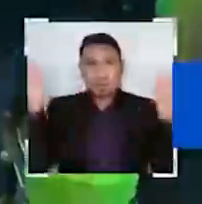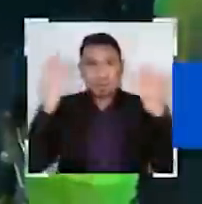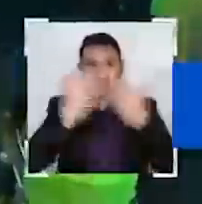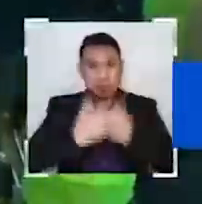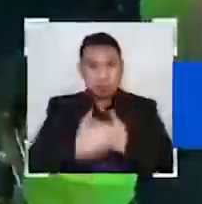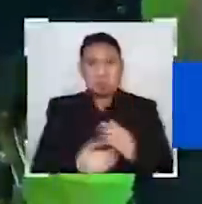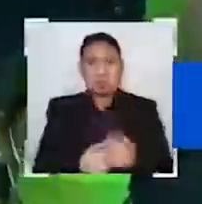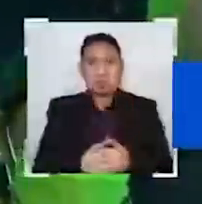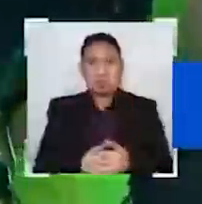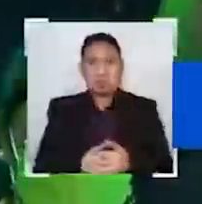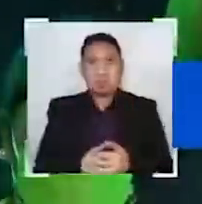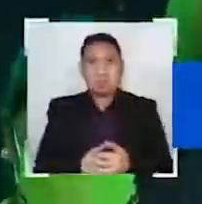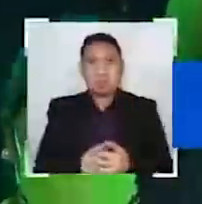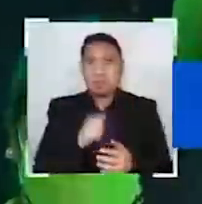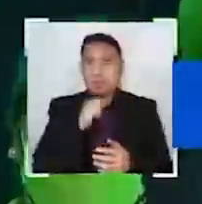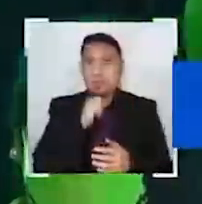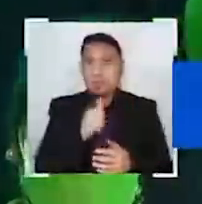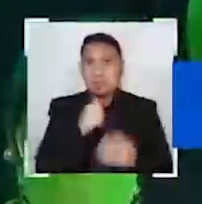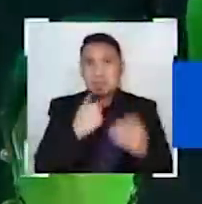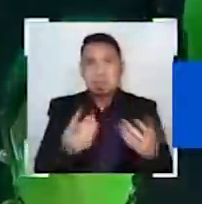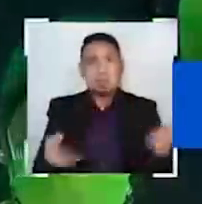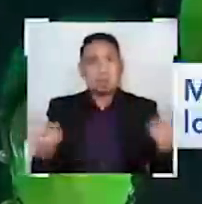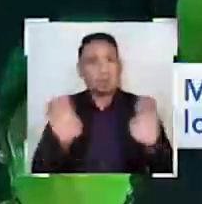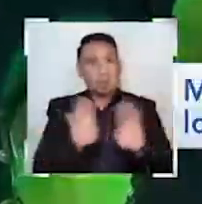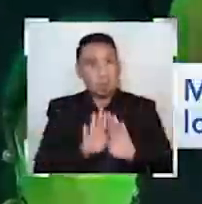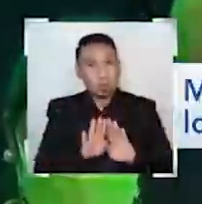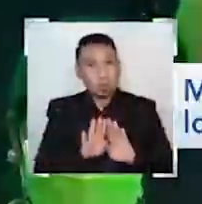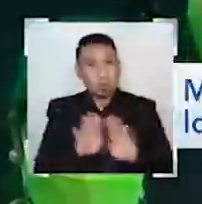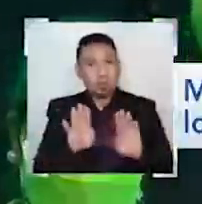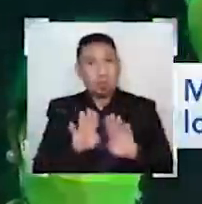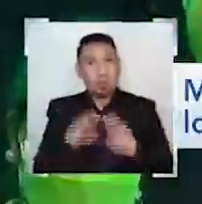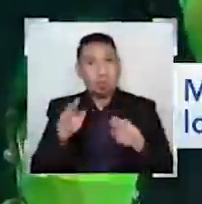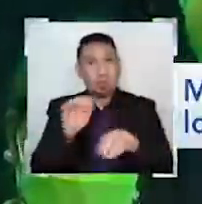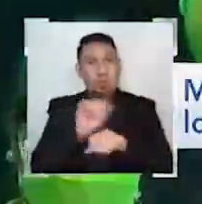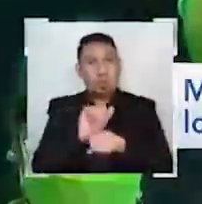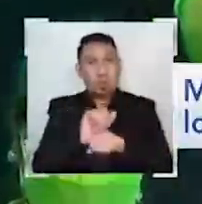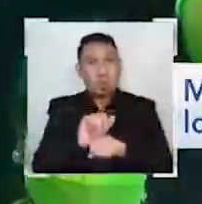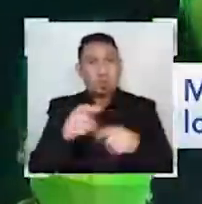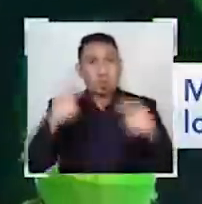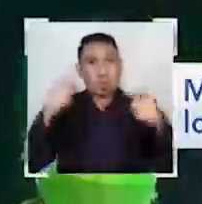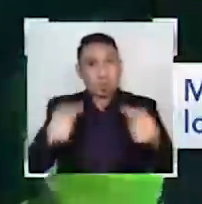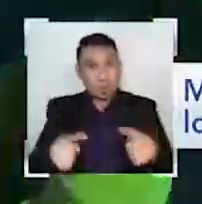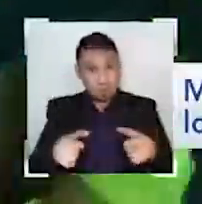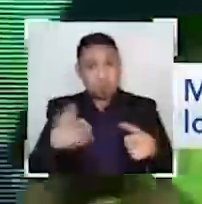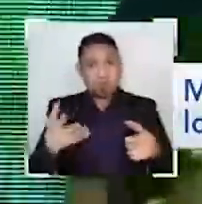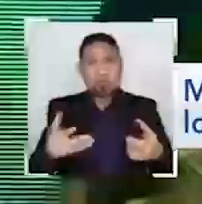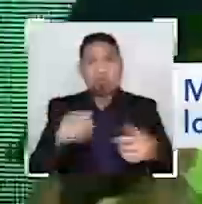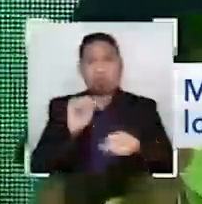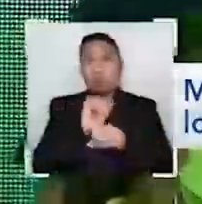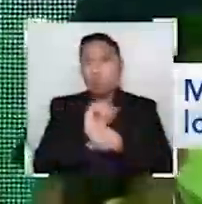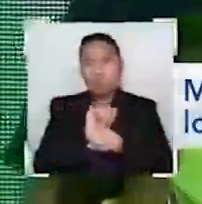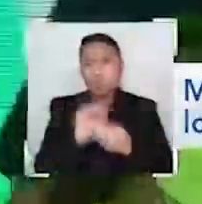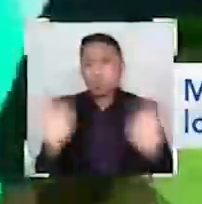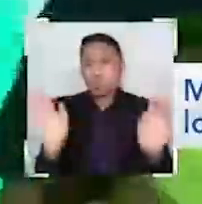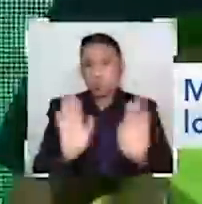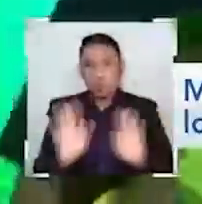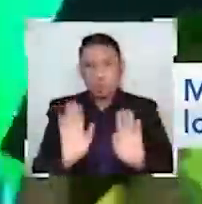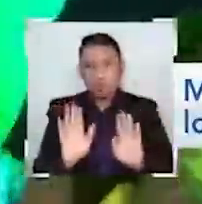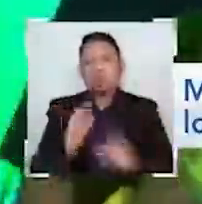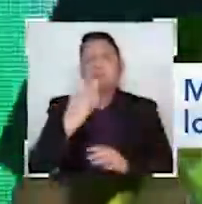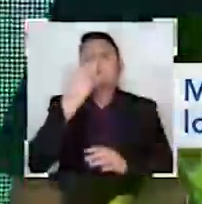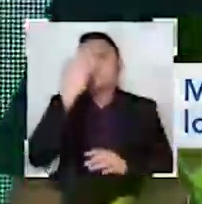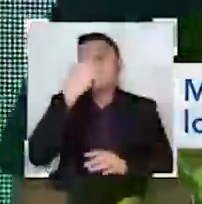natin sinasara at binubuksan ang mga trabaho, nilalockdown ang mga hanap buhay. Dahil po meron ng